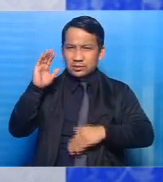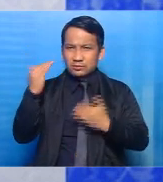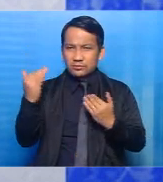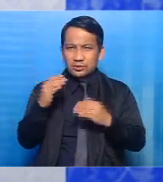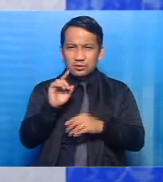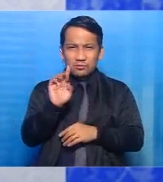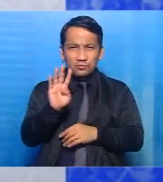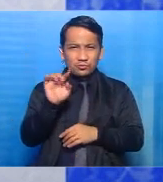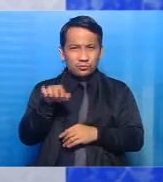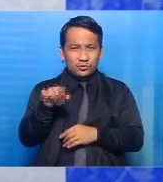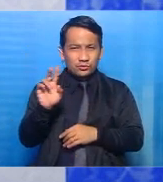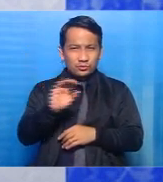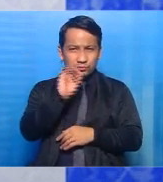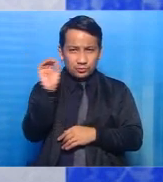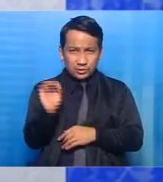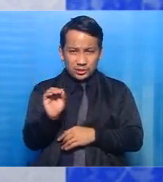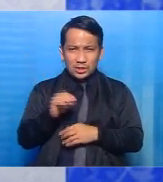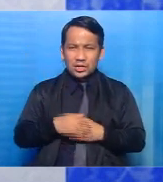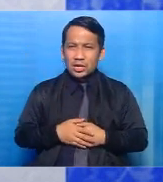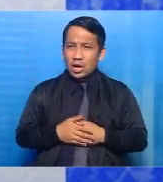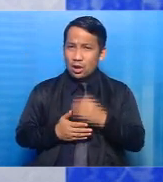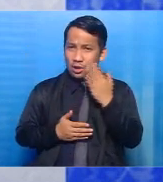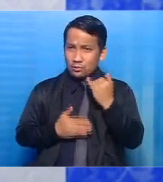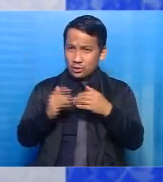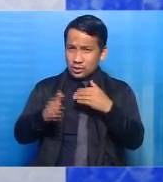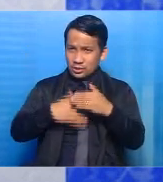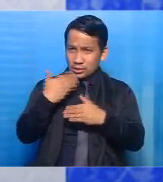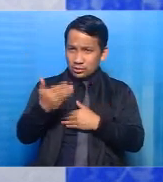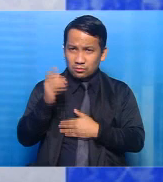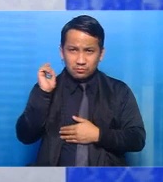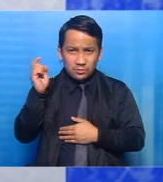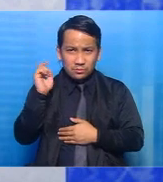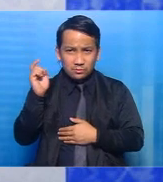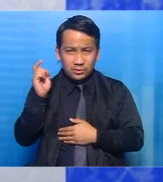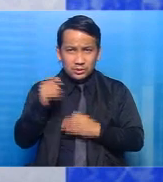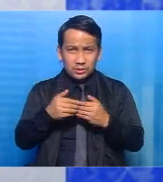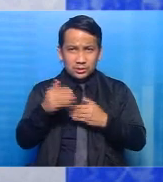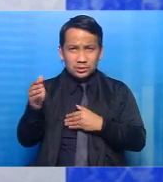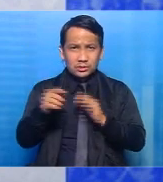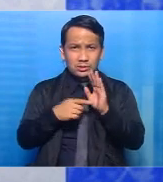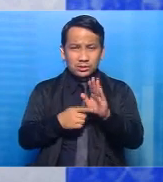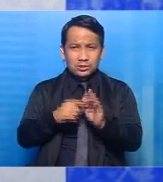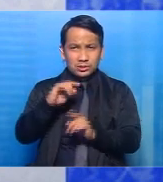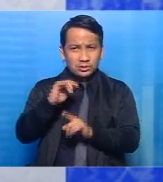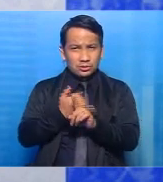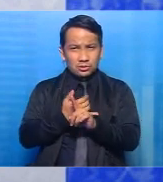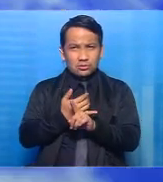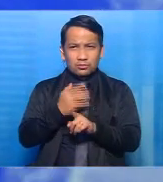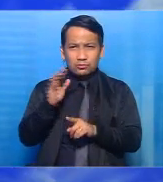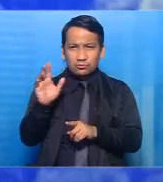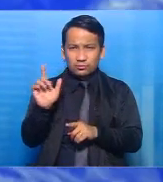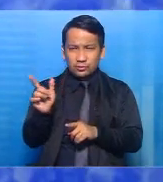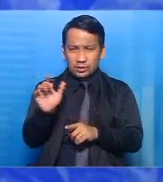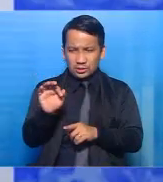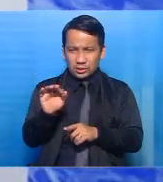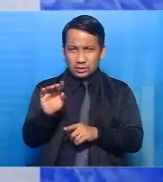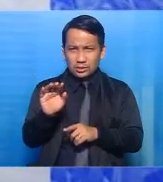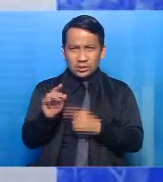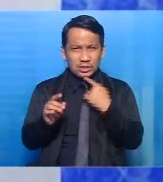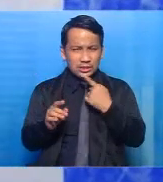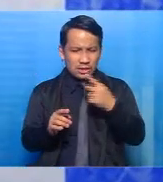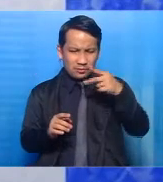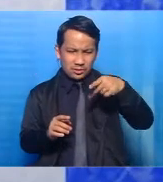sa 4.2% noong Enero. Ito na rin ang pinakamabilis na inflation mula noong January 2019. Ayon sa